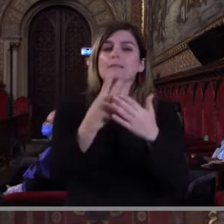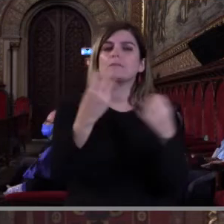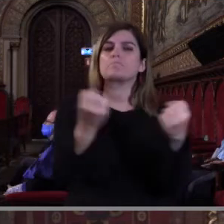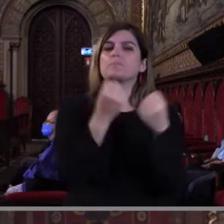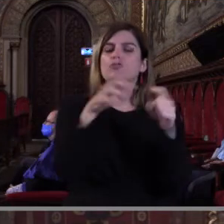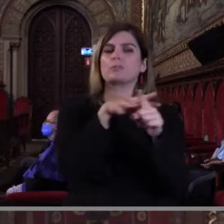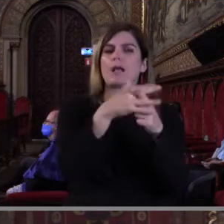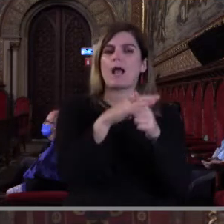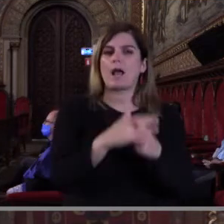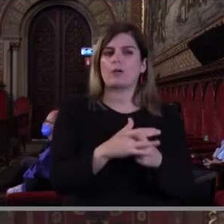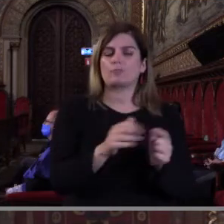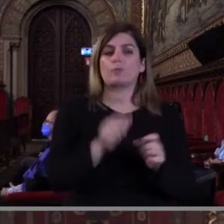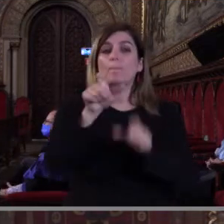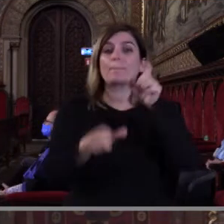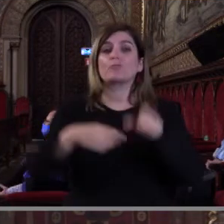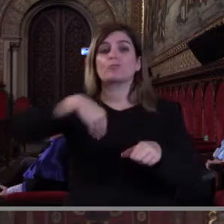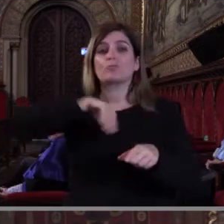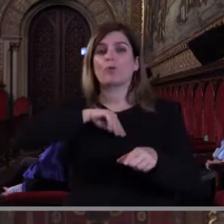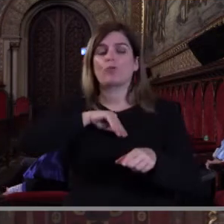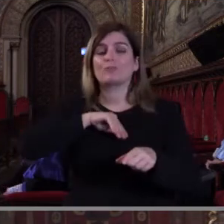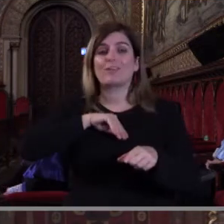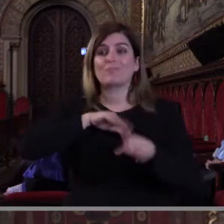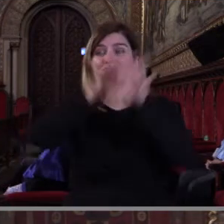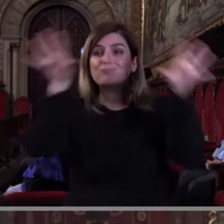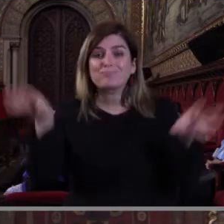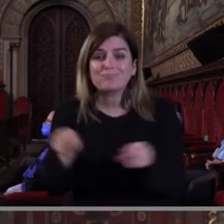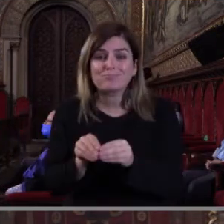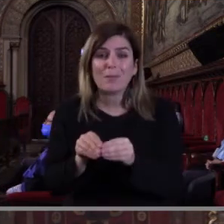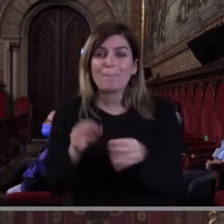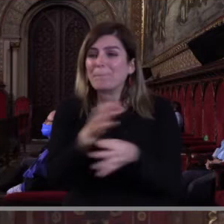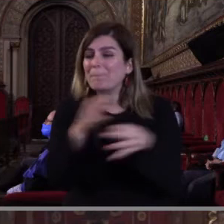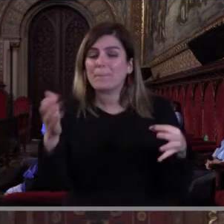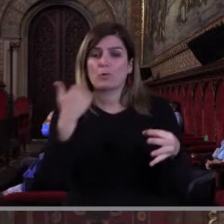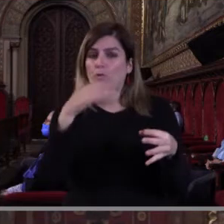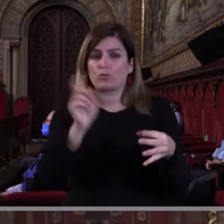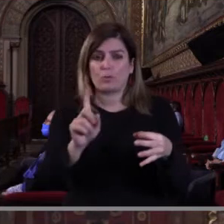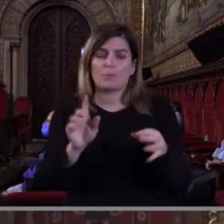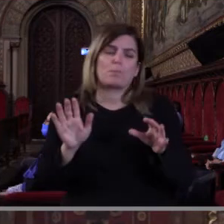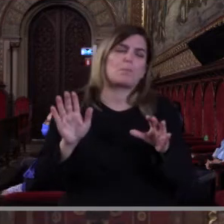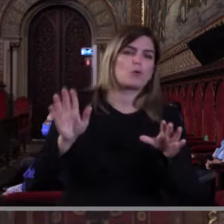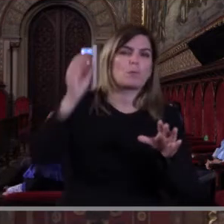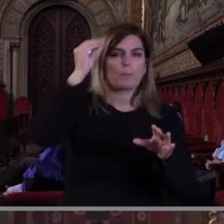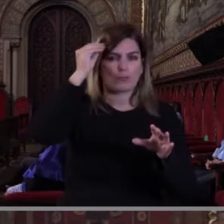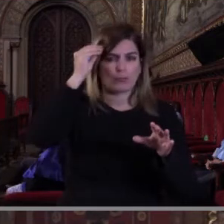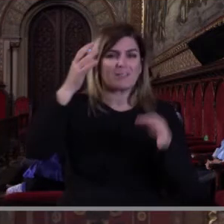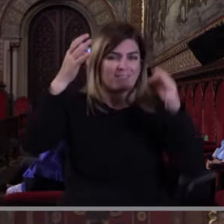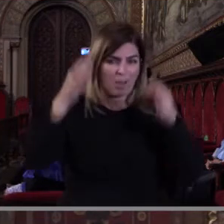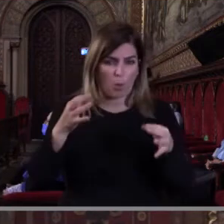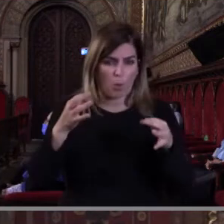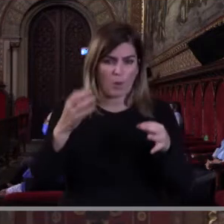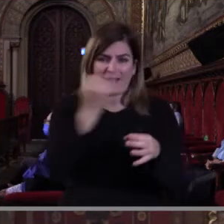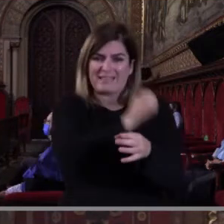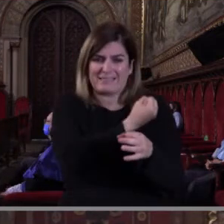El nombre de persones mortes no es podrà conèixer mai amb exactitud, però sens dubte serà més alt que